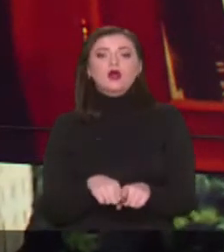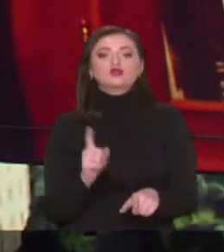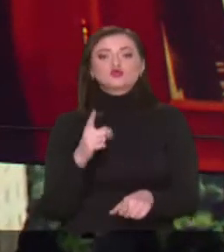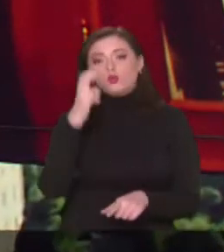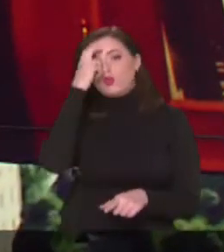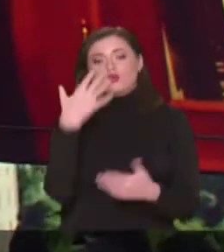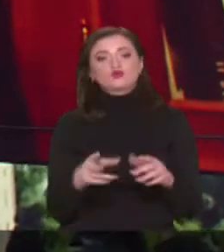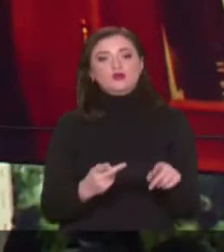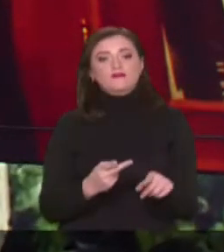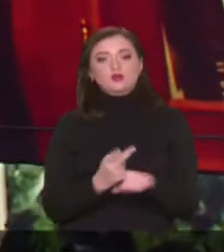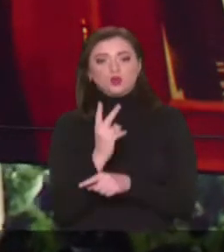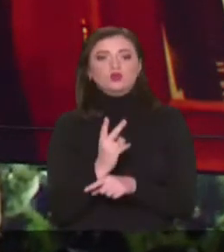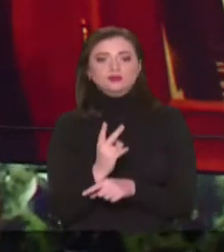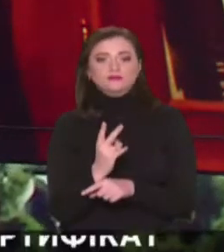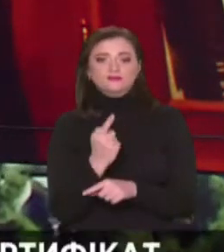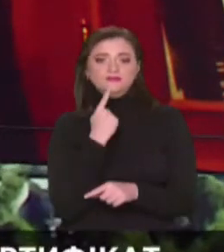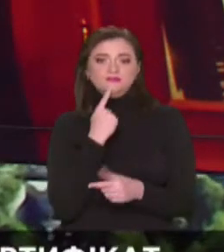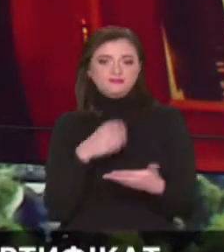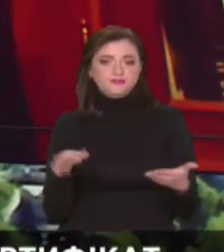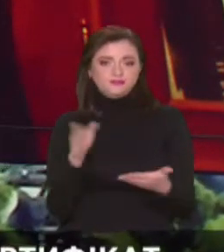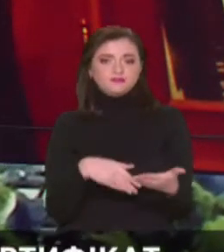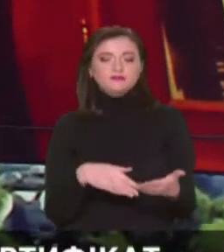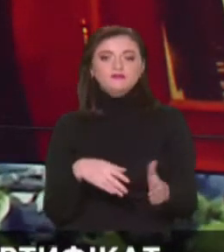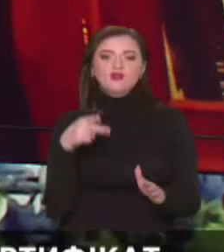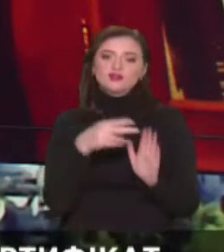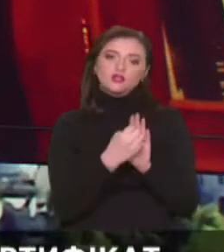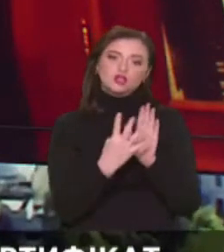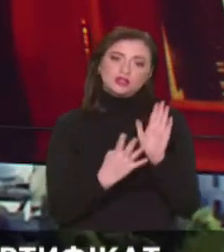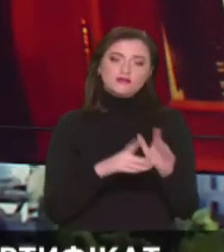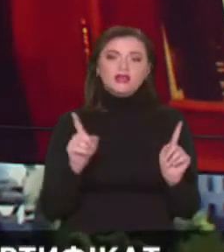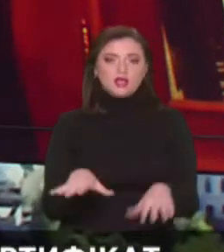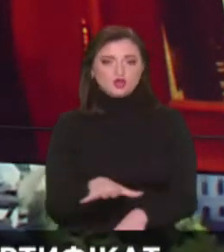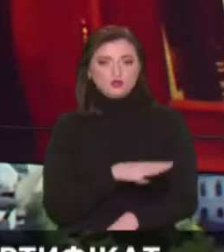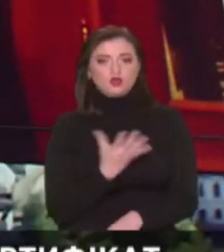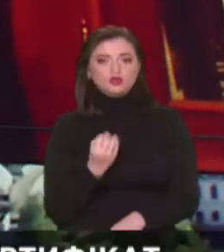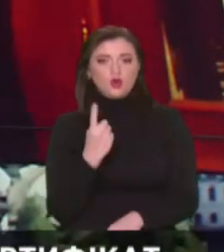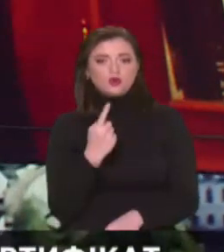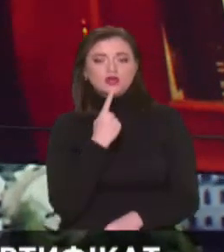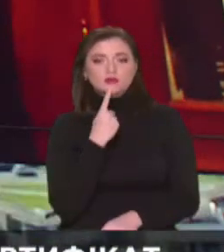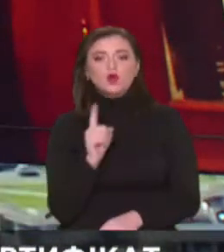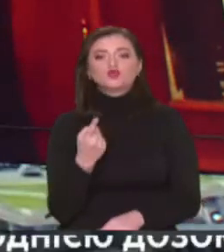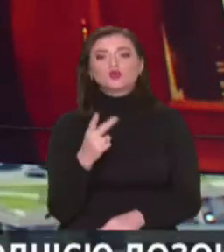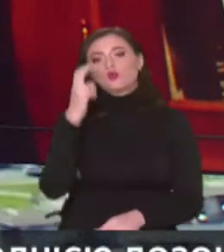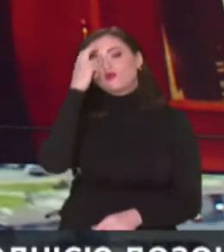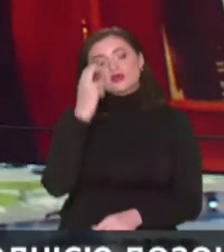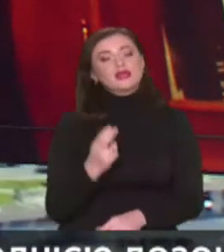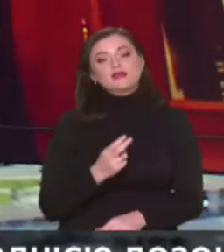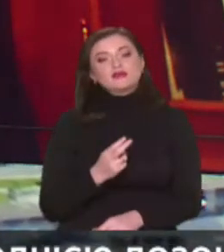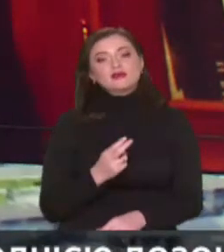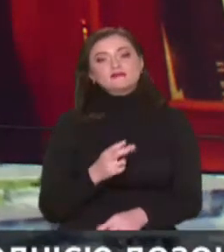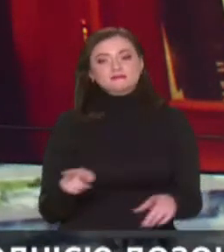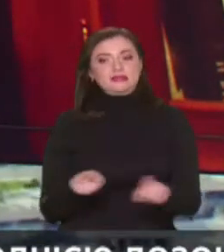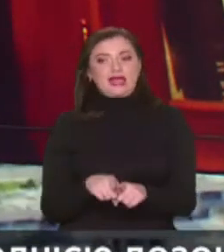вже вдруге беруться її скасувати? У 2019-му теж була ще одна спроба. Чому в Києві норовисті